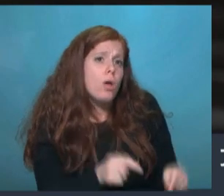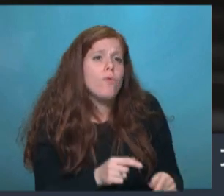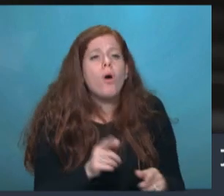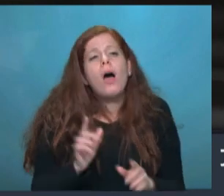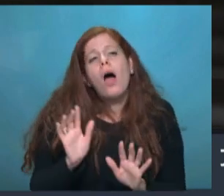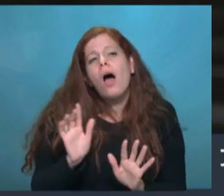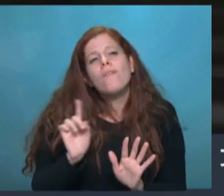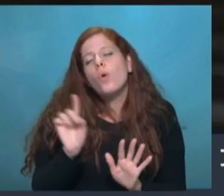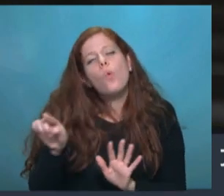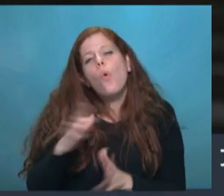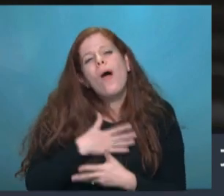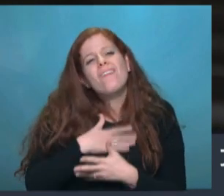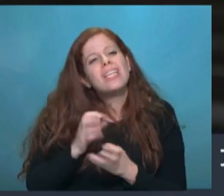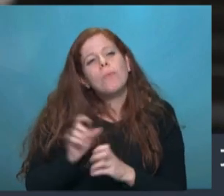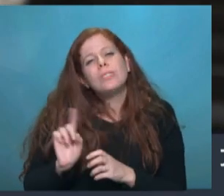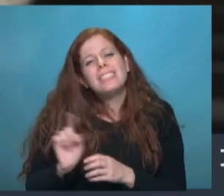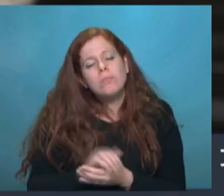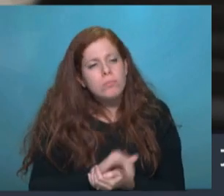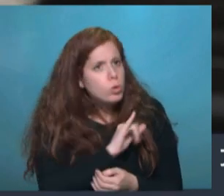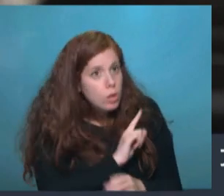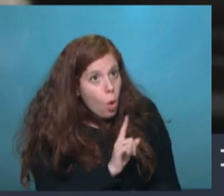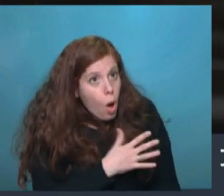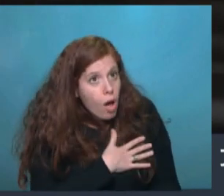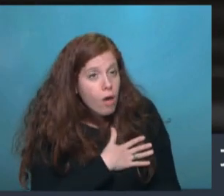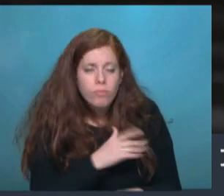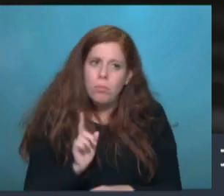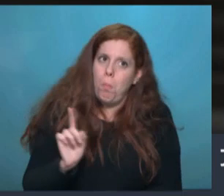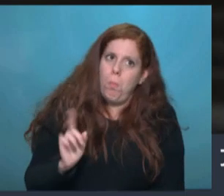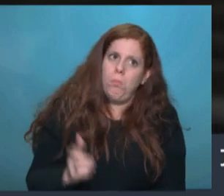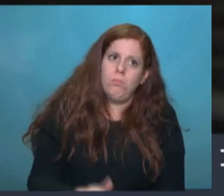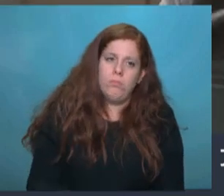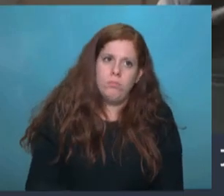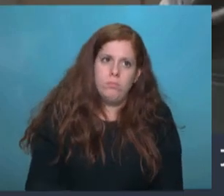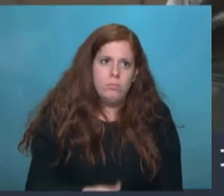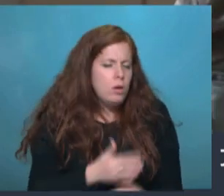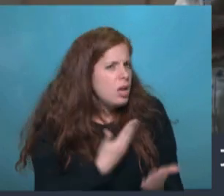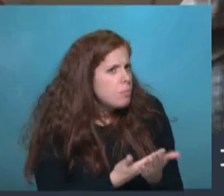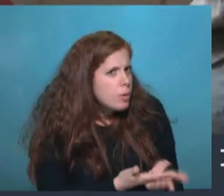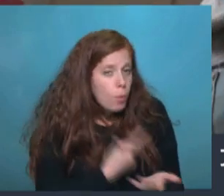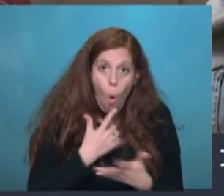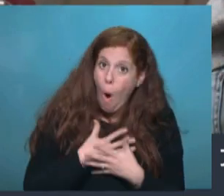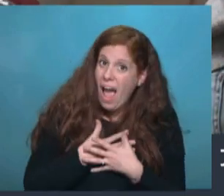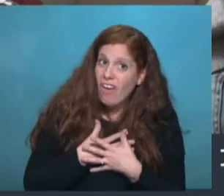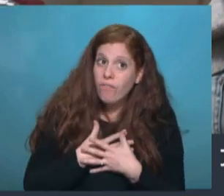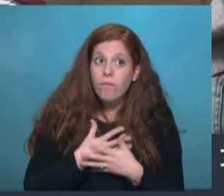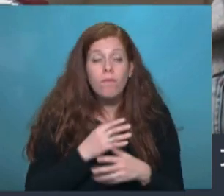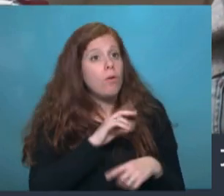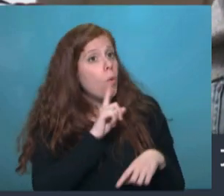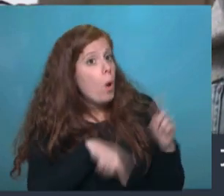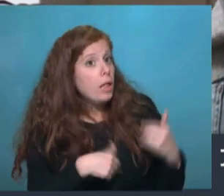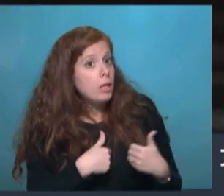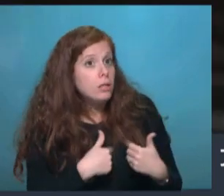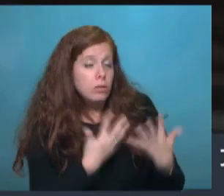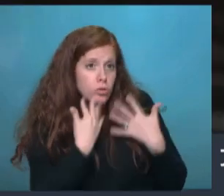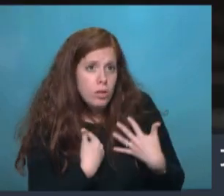את הקיבוצניקים. יוסי, לא אוהב? לא. אשמח. הוא אוהב? אולי טעיתי? לא, תשתף אותנו שנזכיר.